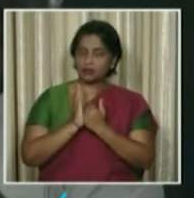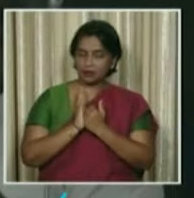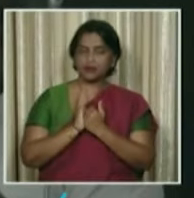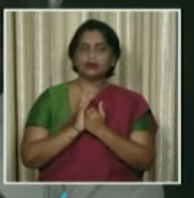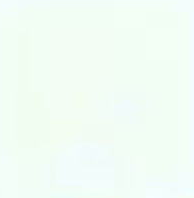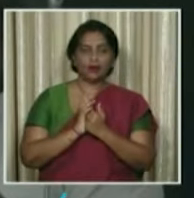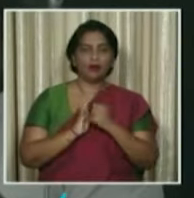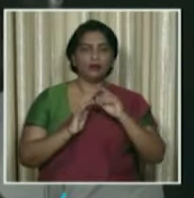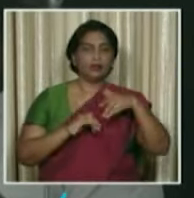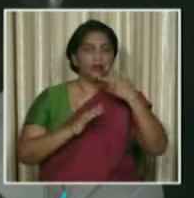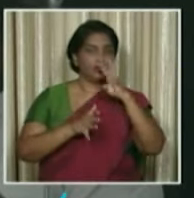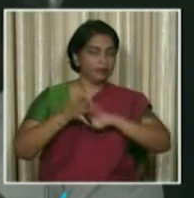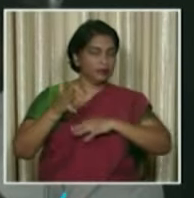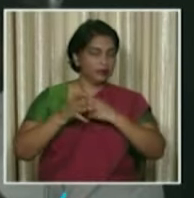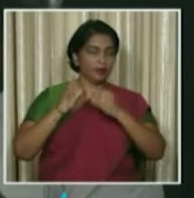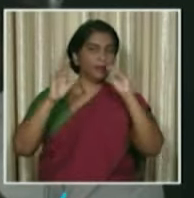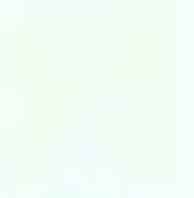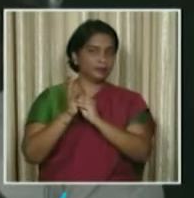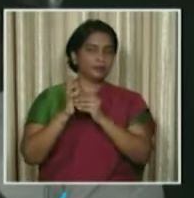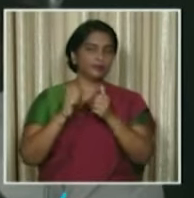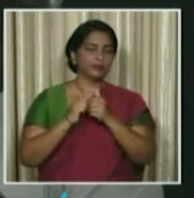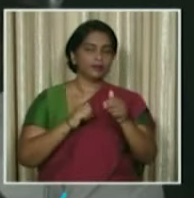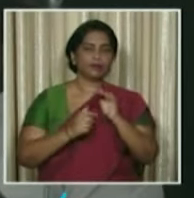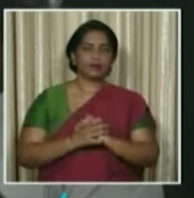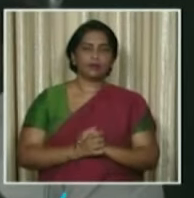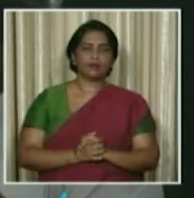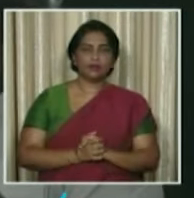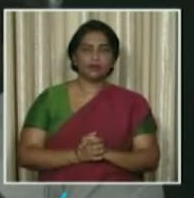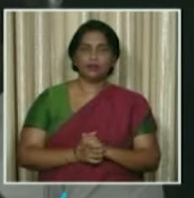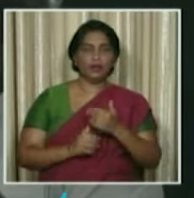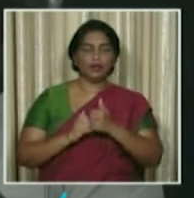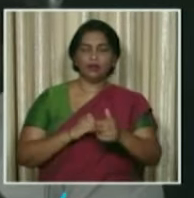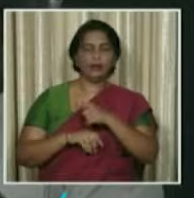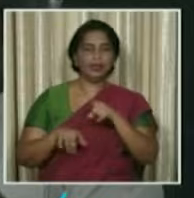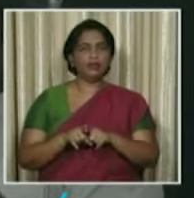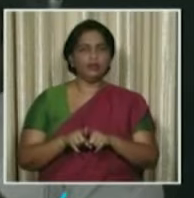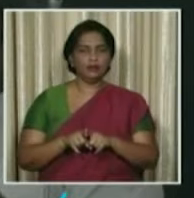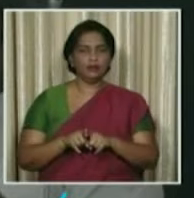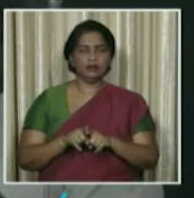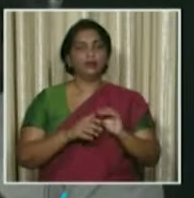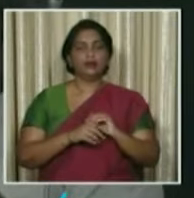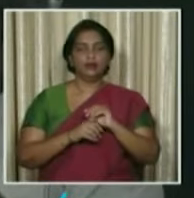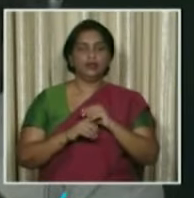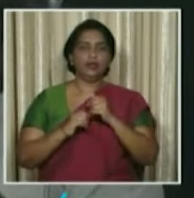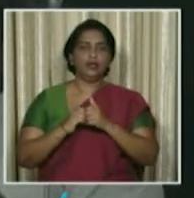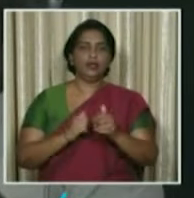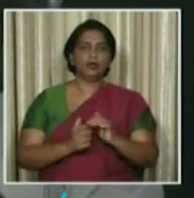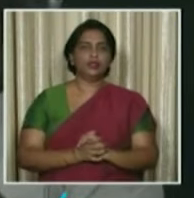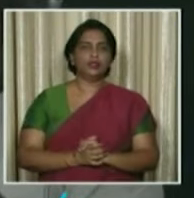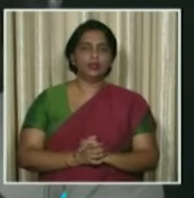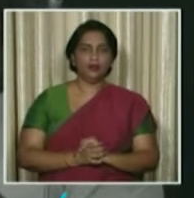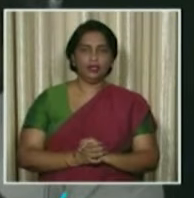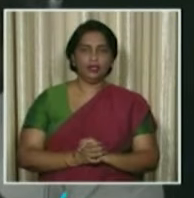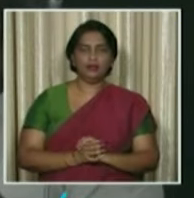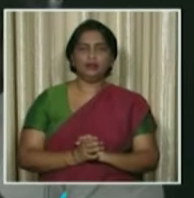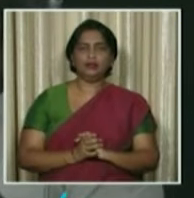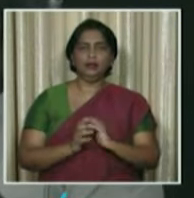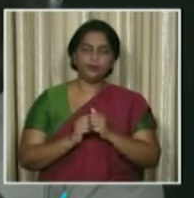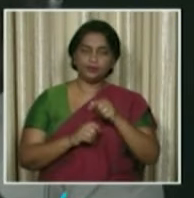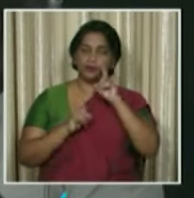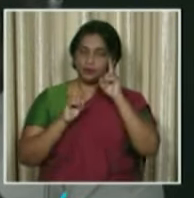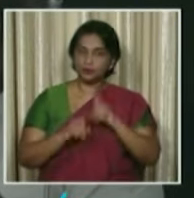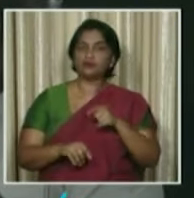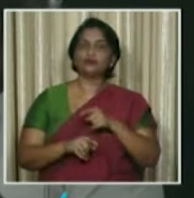වර්ෂයේ ආයවැයට ඇතුළත් කිරීමට යෝජනා කරලා තිනවා. 6 7 8 දක්වා ඉහළ පන්ති වලටත් ඒ වගේම කූර ළමා උද සංවර්ධනය සඳහා වන්නා